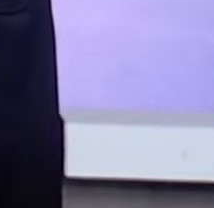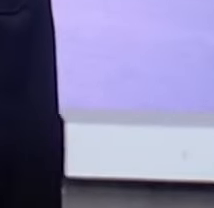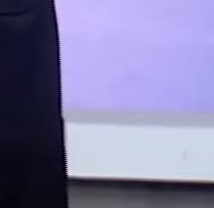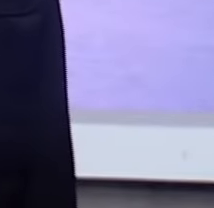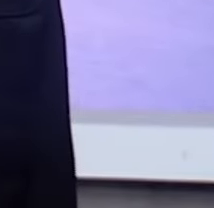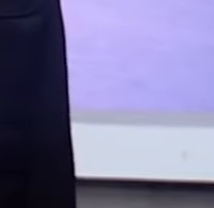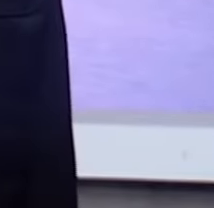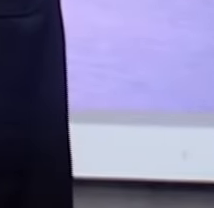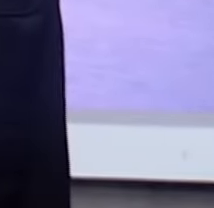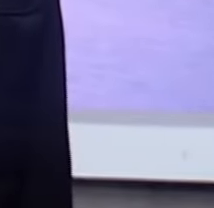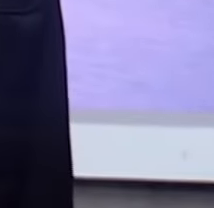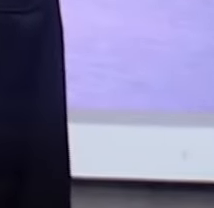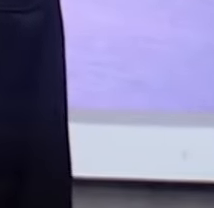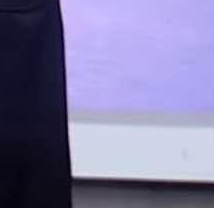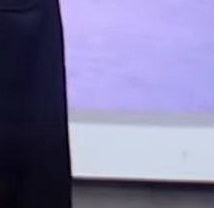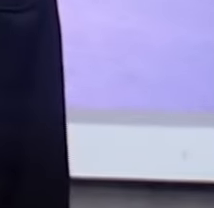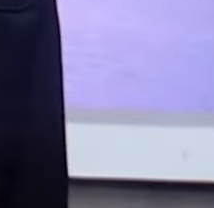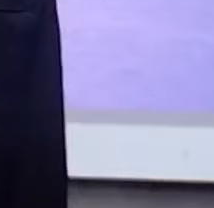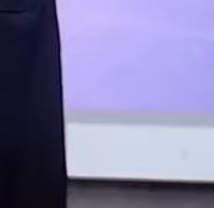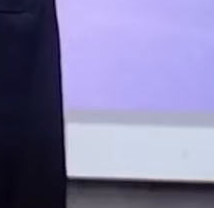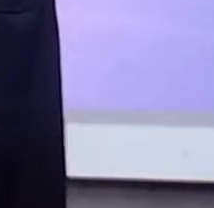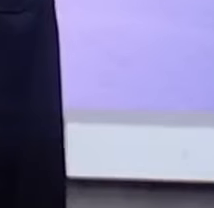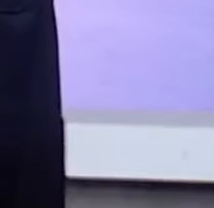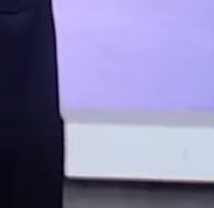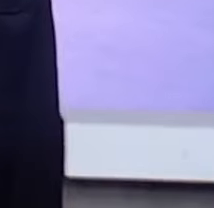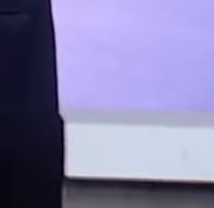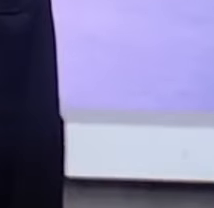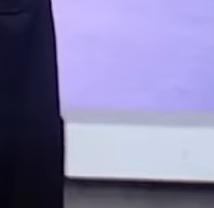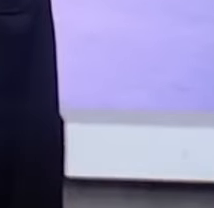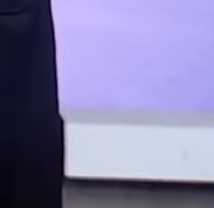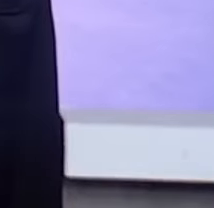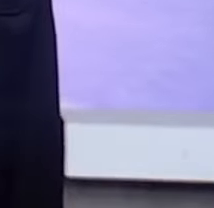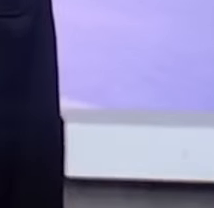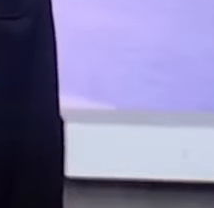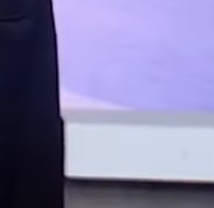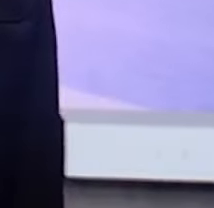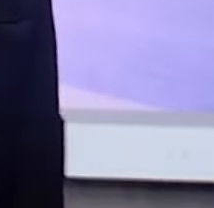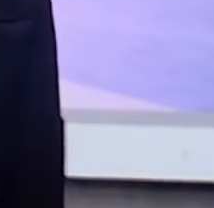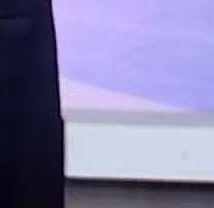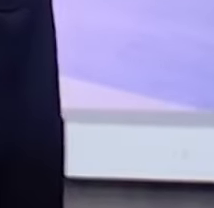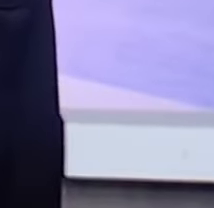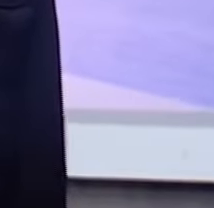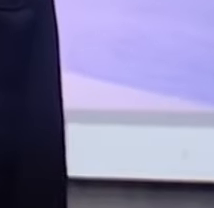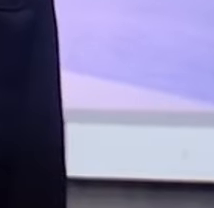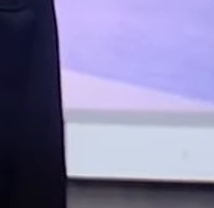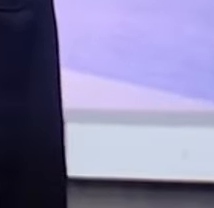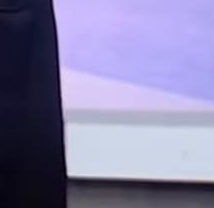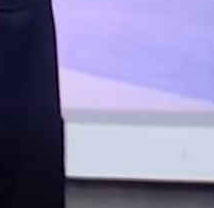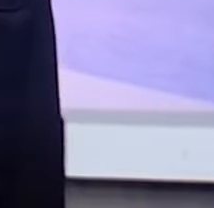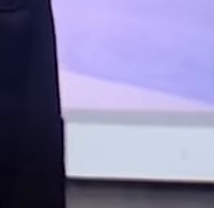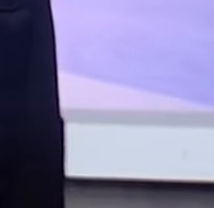tayong maging saksi. Mag-subscribe sa GMA Integrated News sa YouTube at para sa mga kapuso abroad,